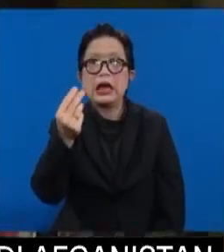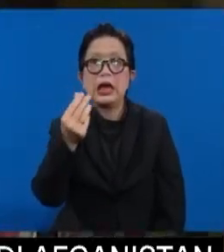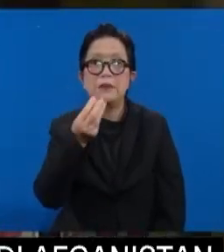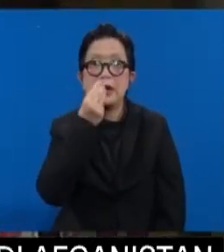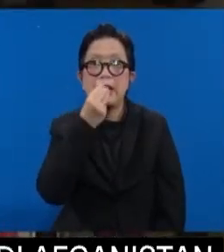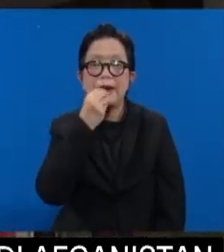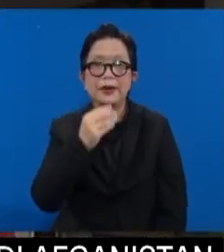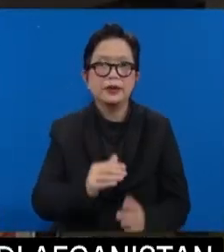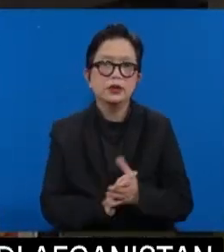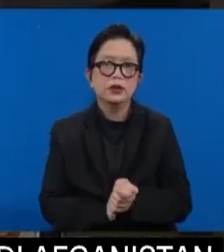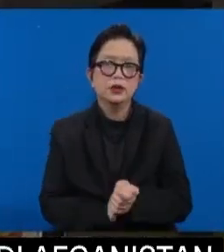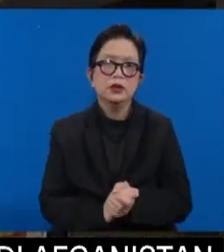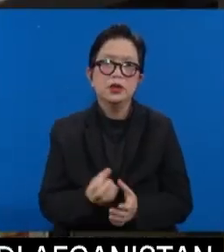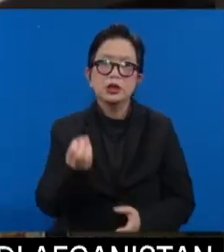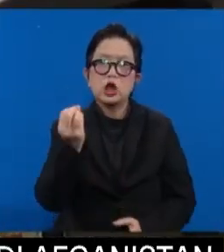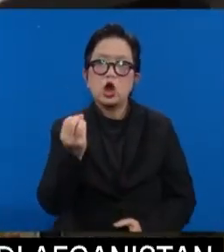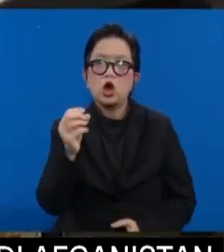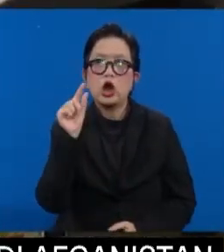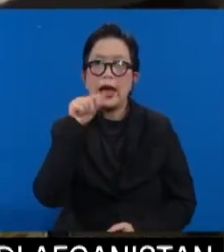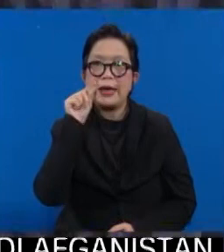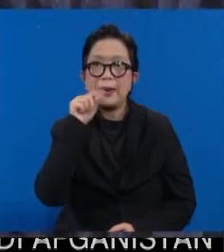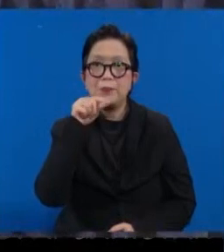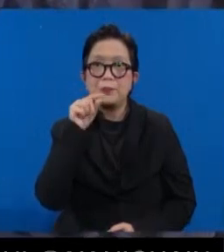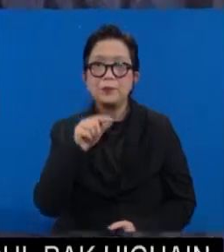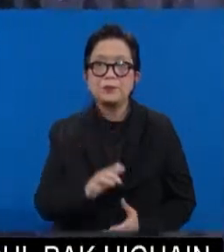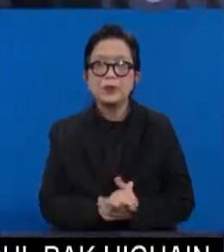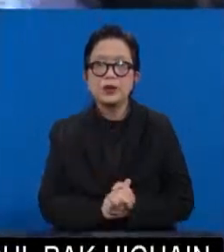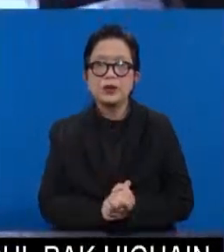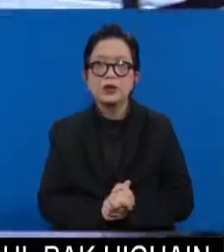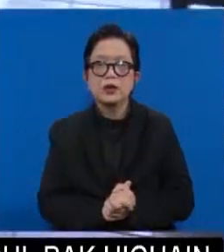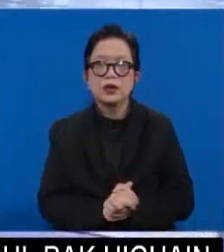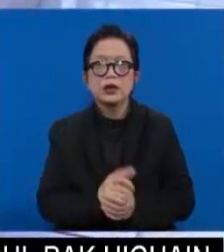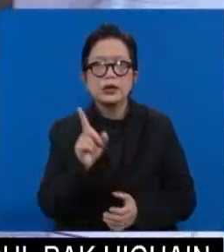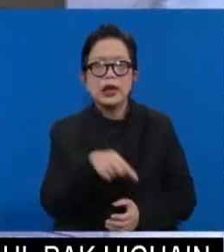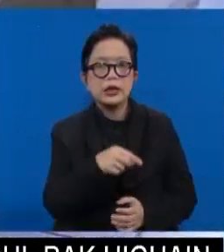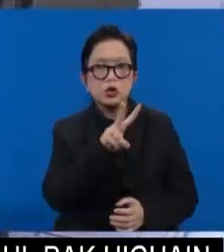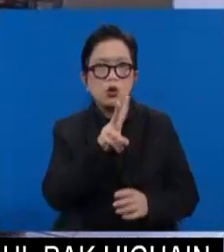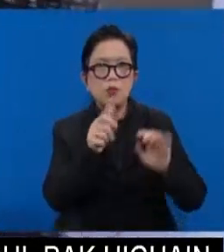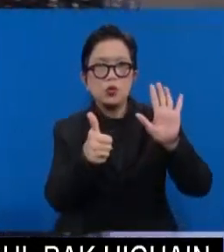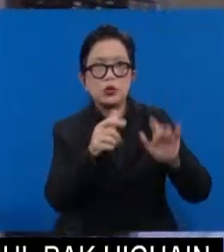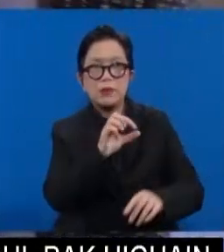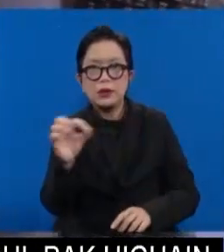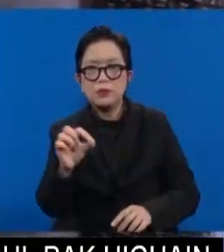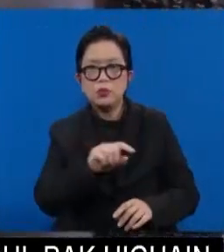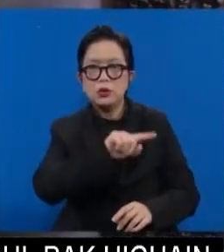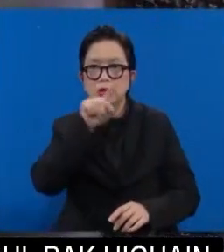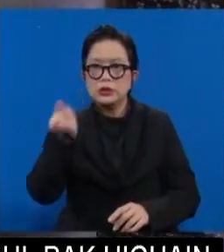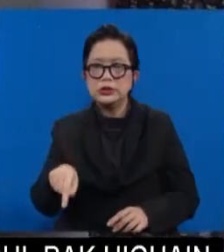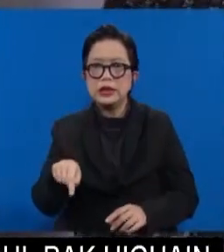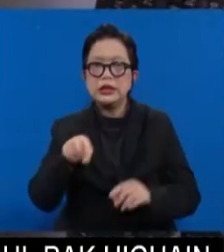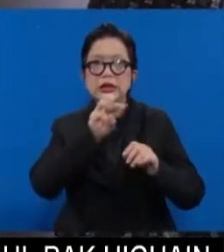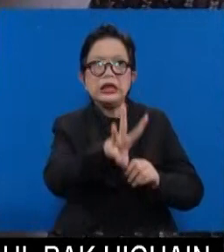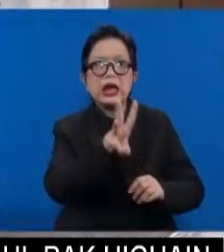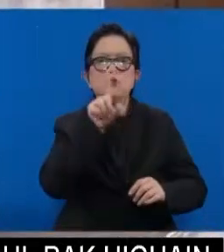Sabtu siang, harga telur ayam di Pasar Gudang Tiga Raksa Kabupaten Tangerang, Banten naik dari Rp26.000 menjadi Rp31.000 per